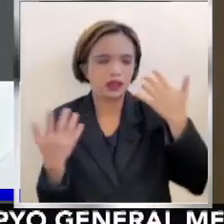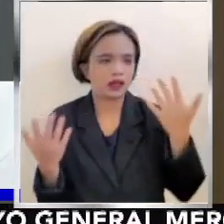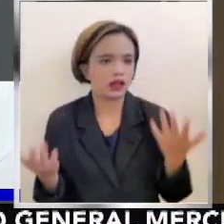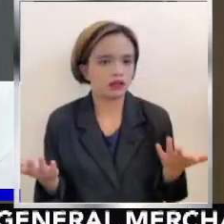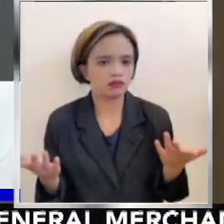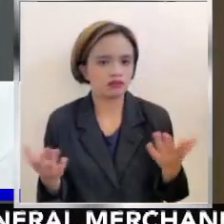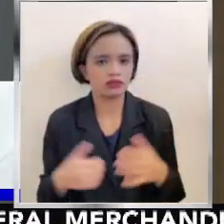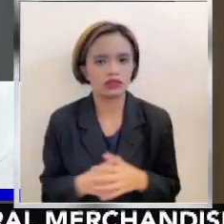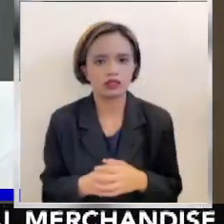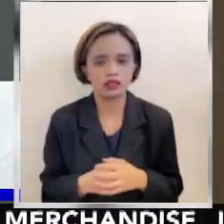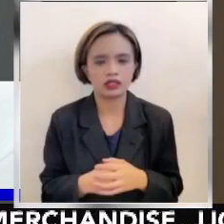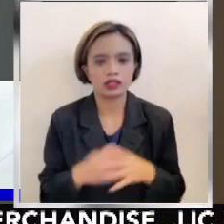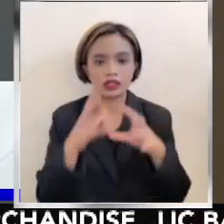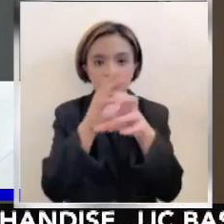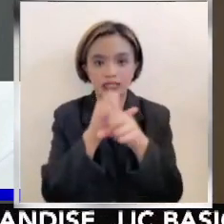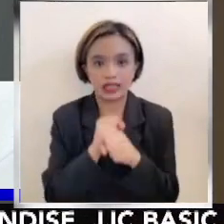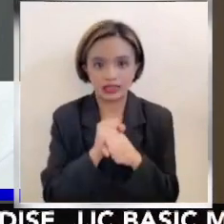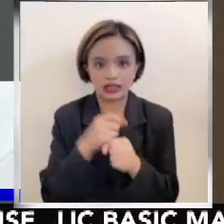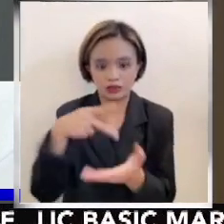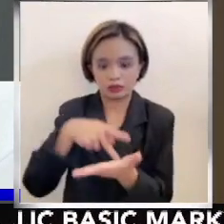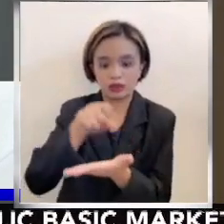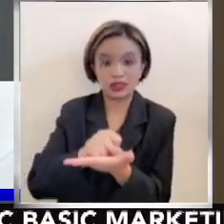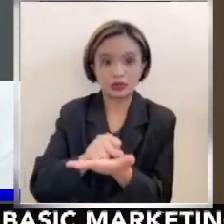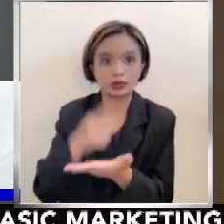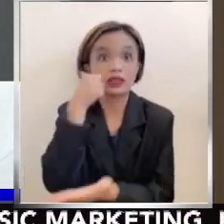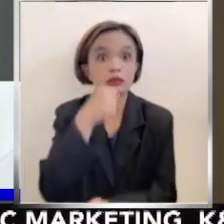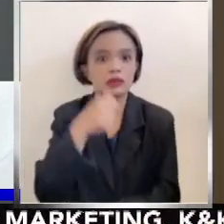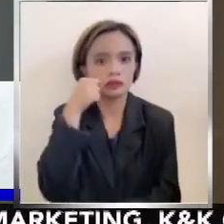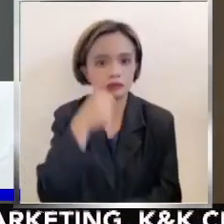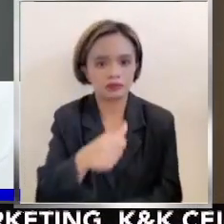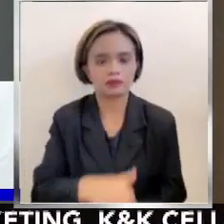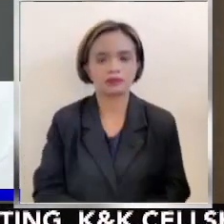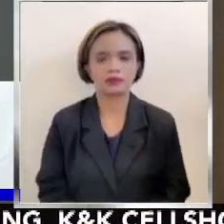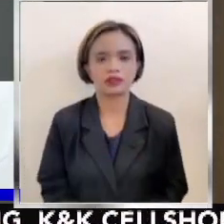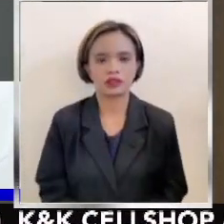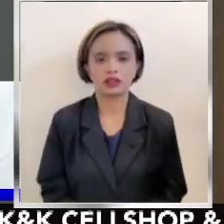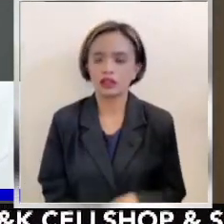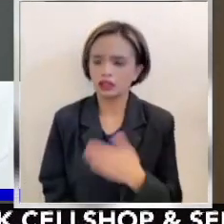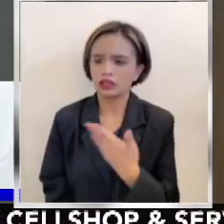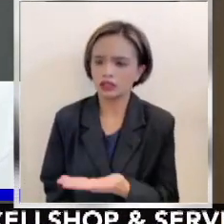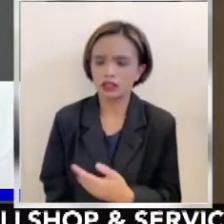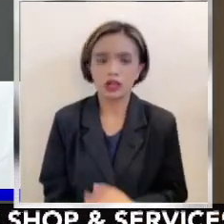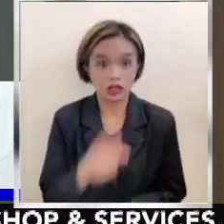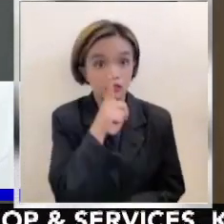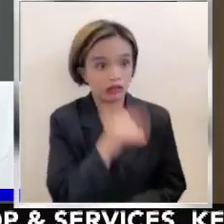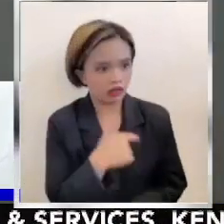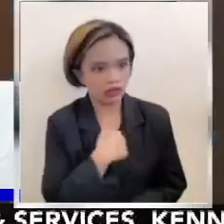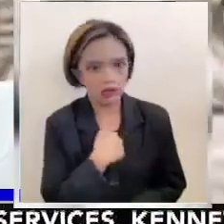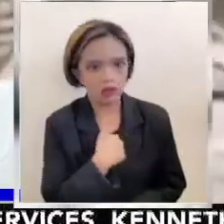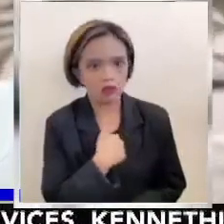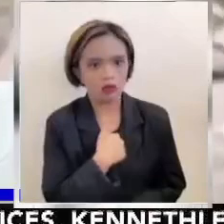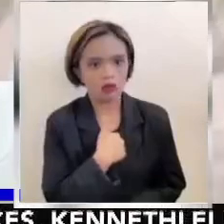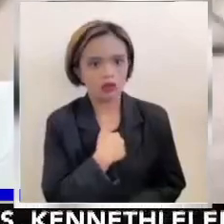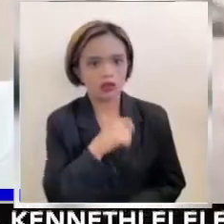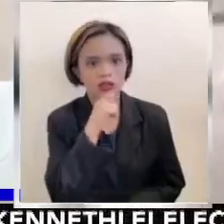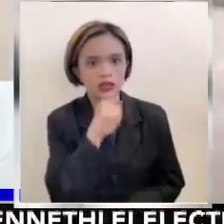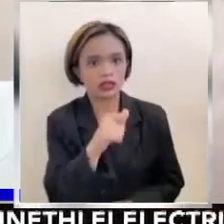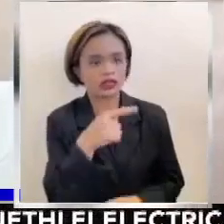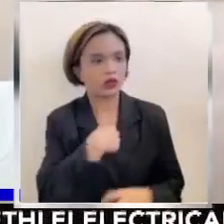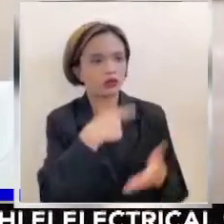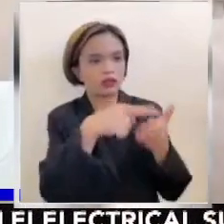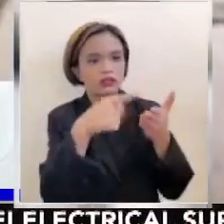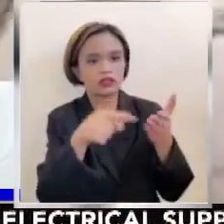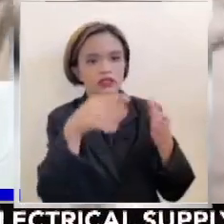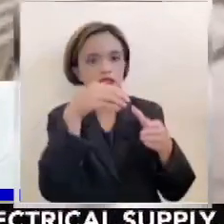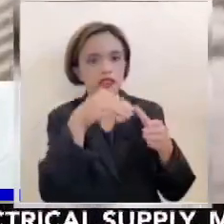kunin daw yung mga passport ng mga babae. Oh. Buti na lang ako, hindi ako doon naka-check-in. Matapos lang